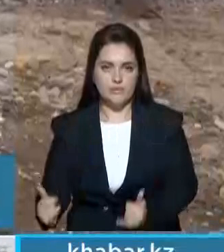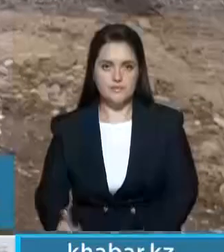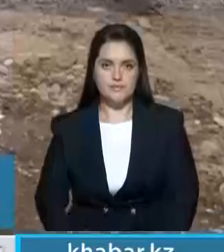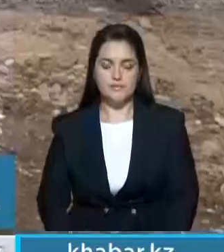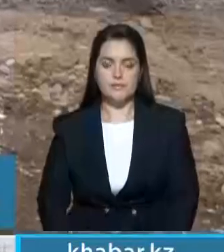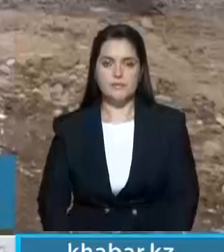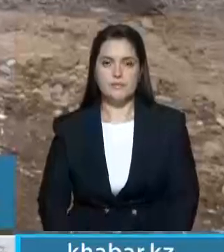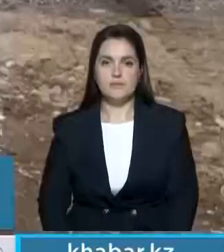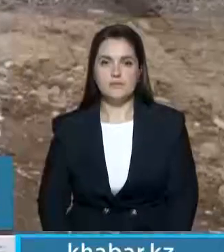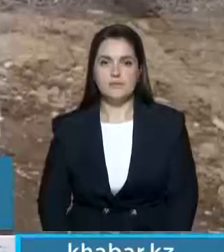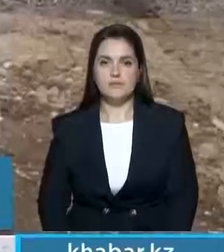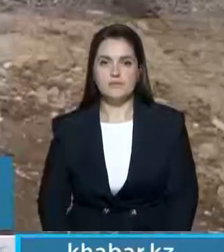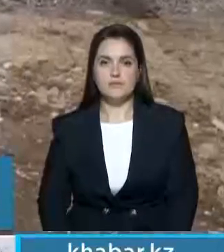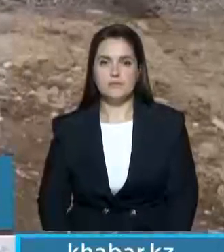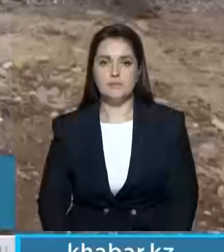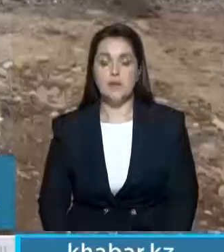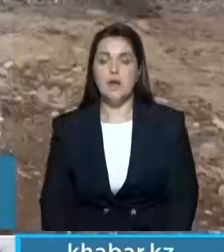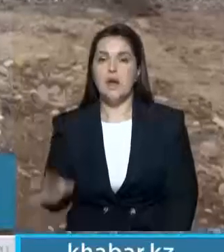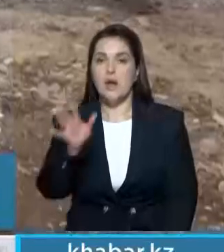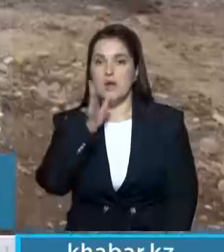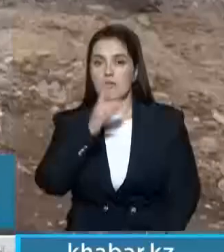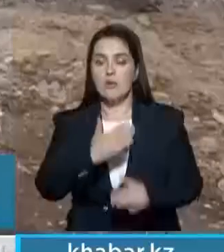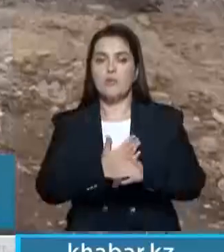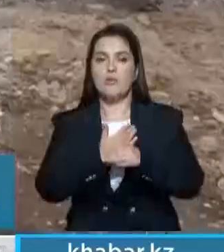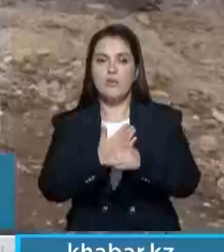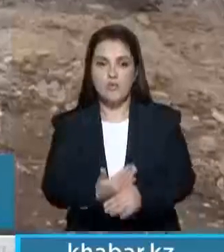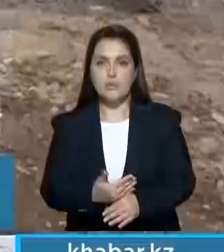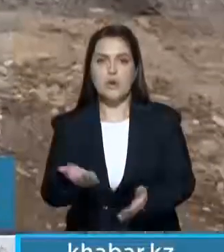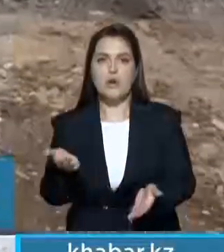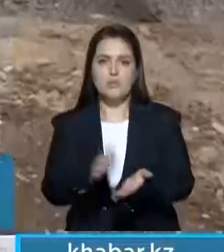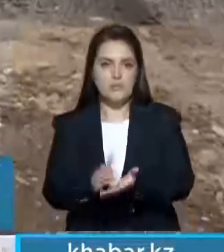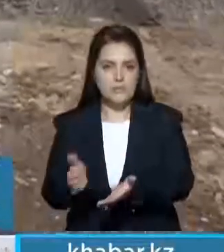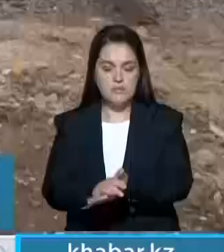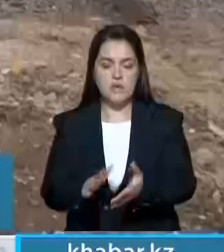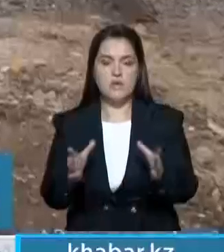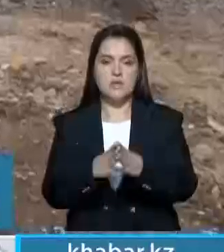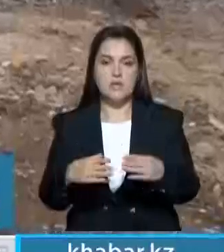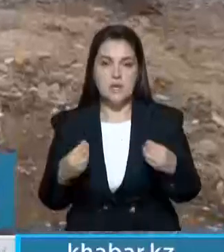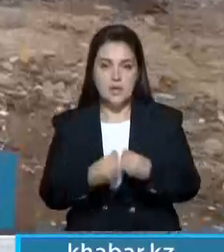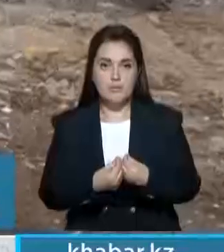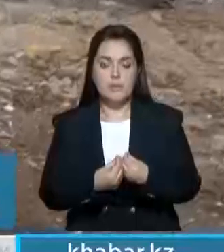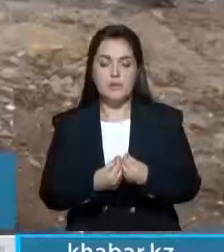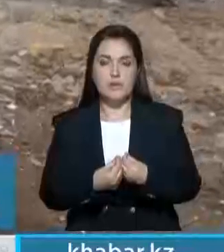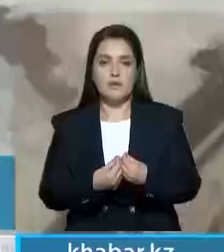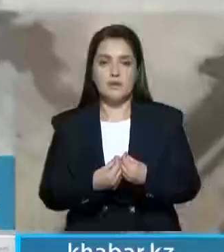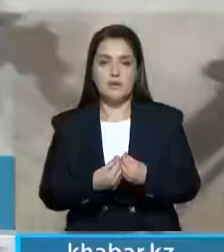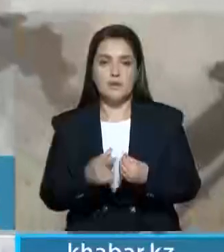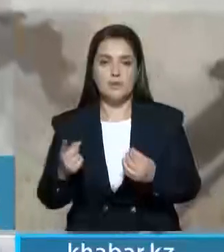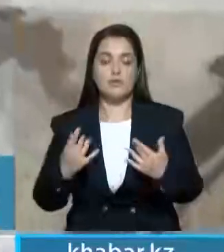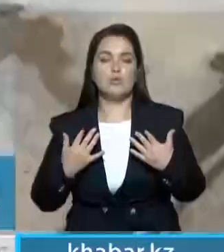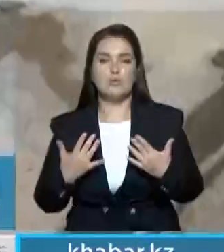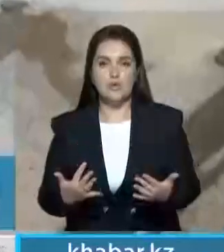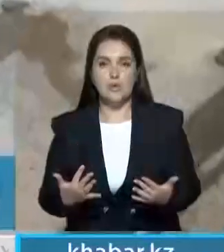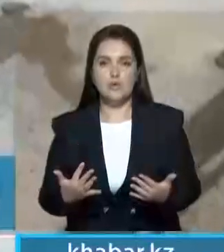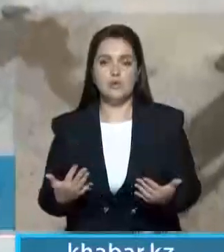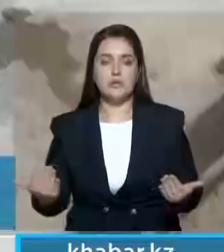время оказания гуманитарной помощи познакомились с очень многими семьями, которые, конечно же, нуждаются